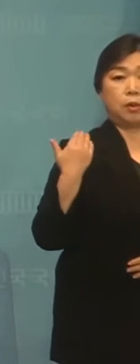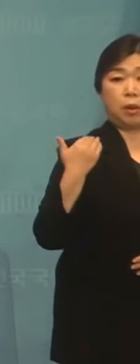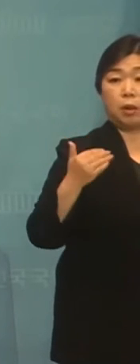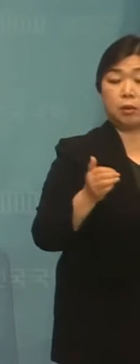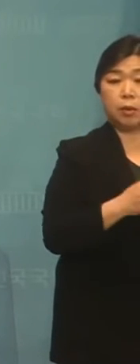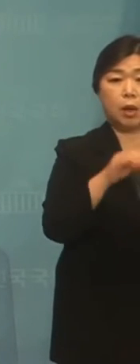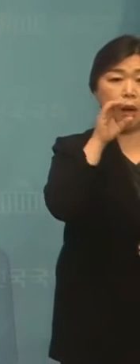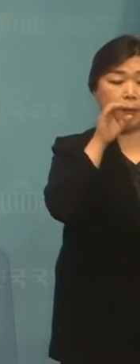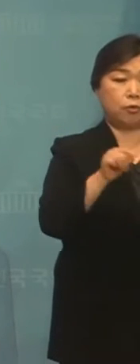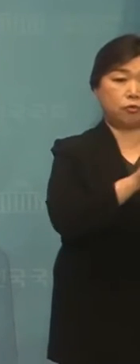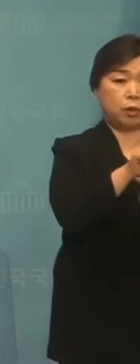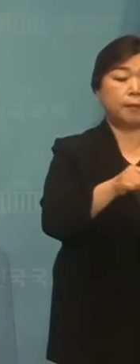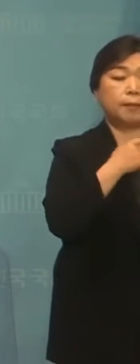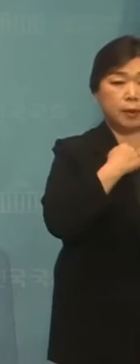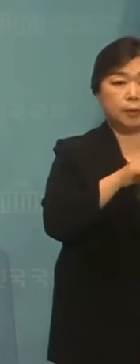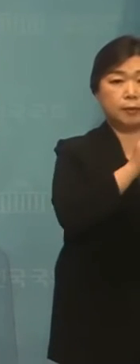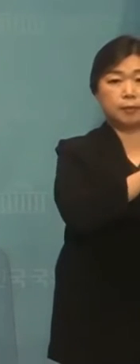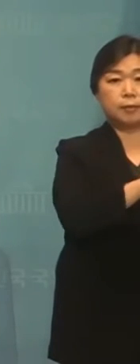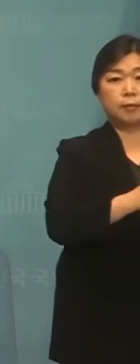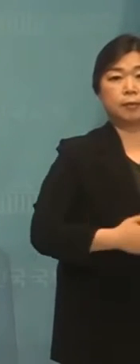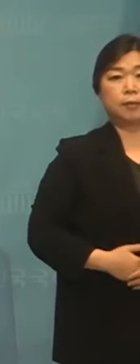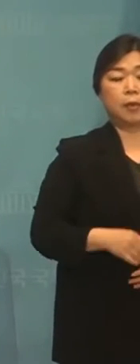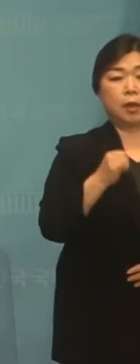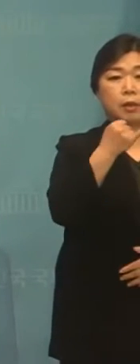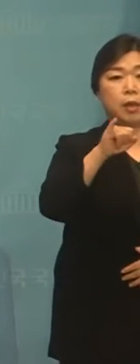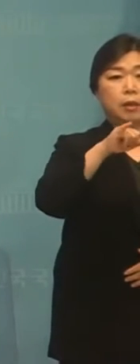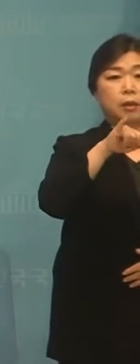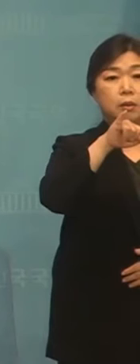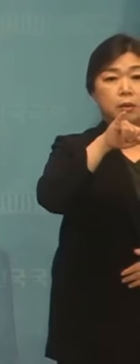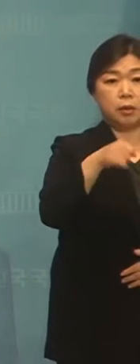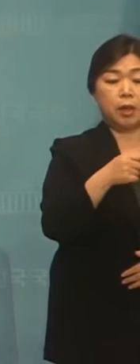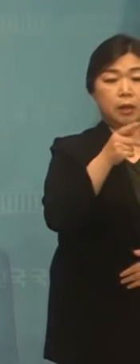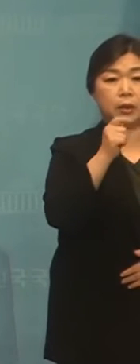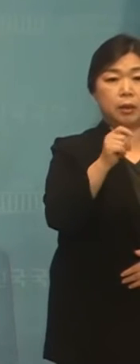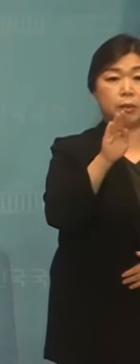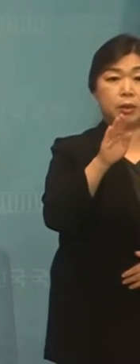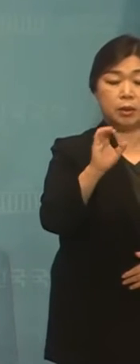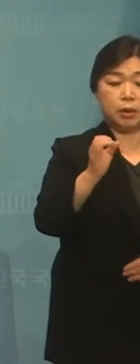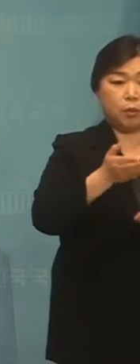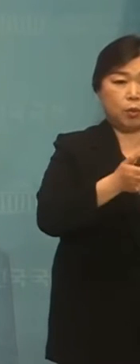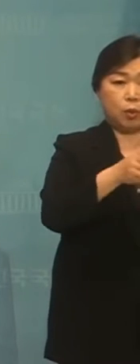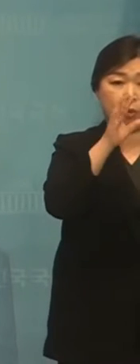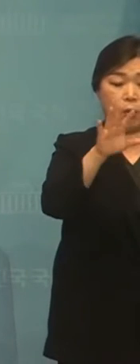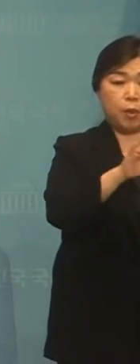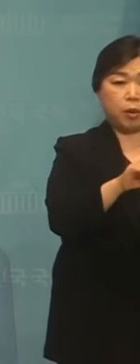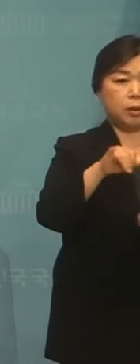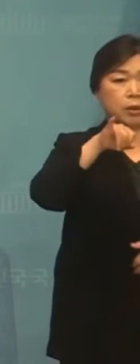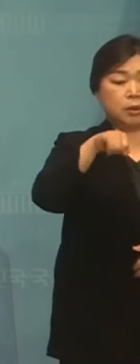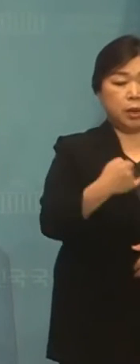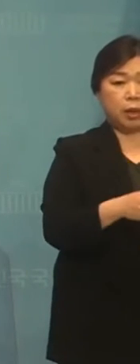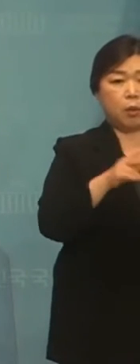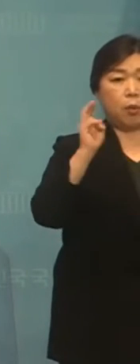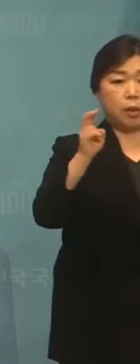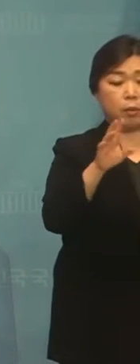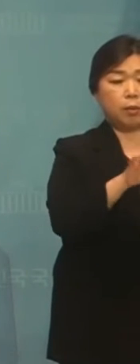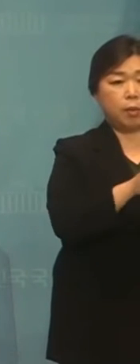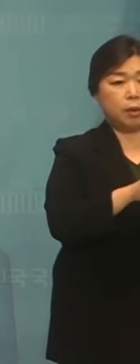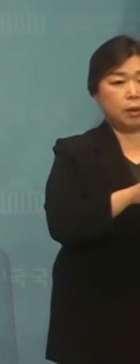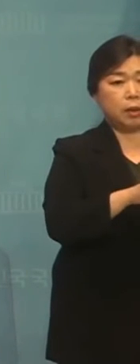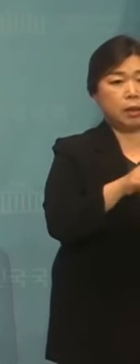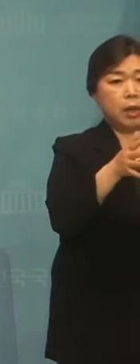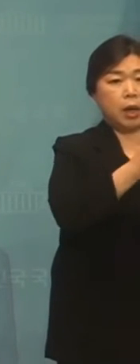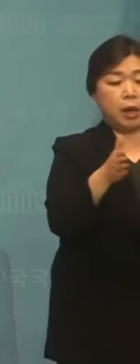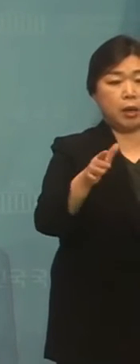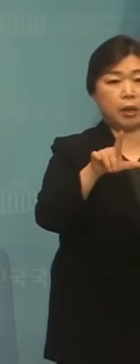전까지도 카페를 운영하기도 했습니다. JTBC 보도에 따르면 제2사가 LCT에 납품한 미술품은